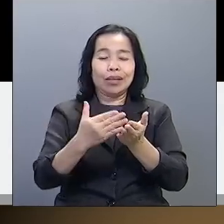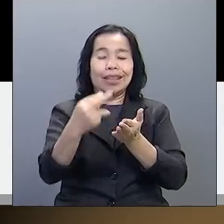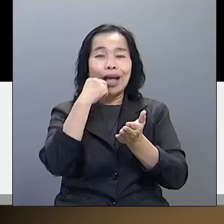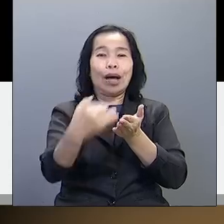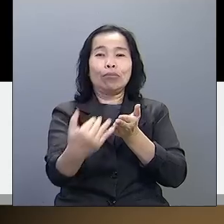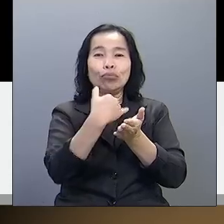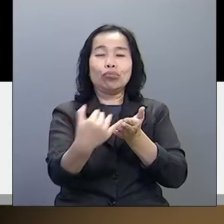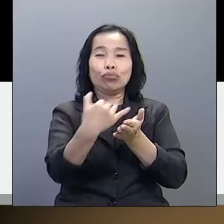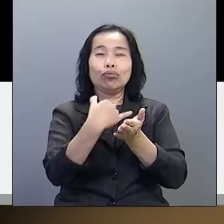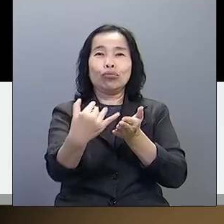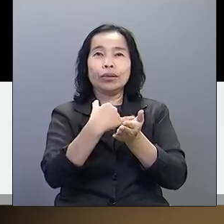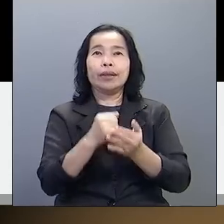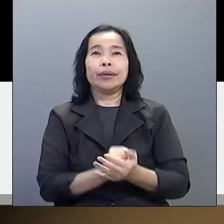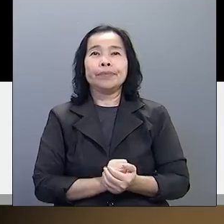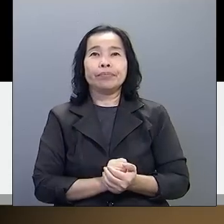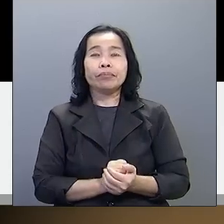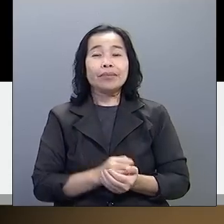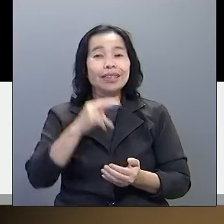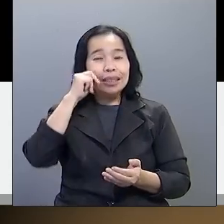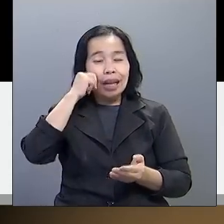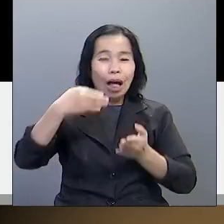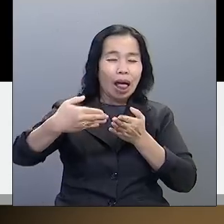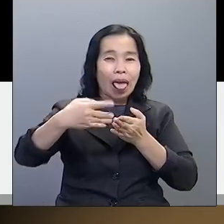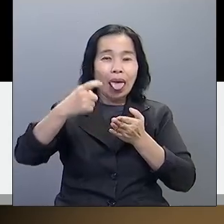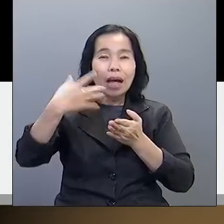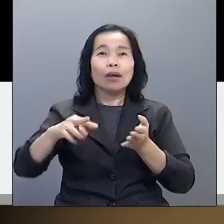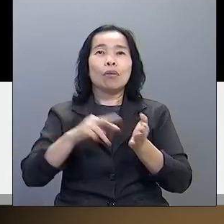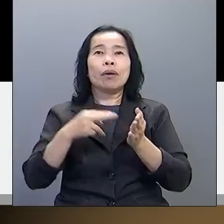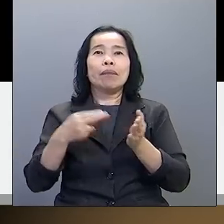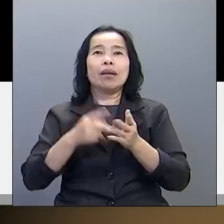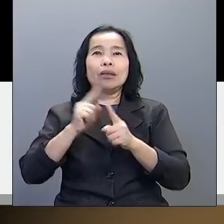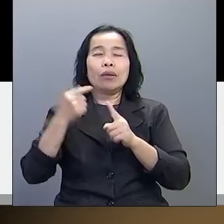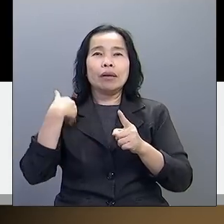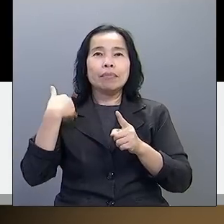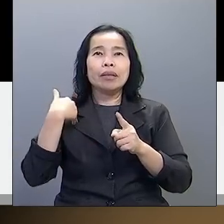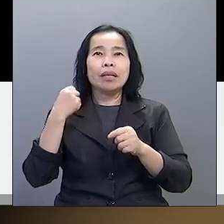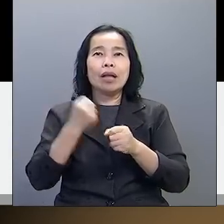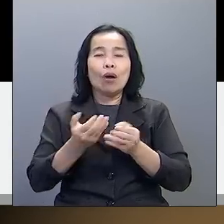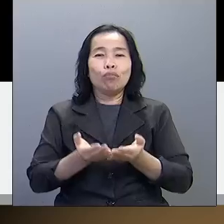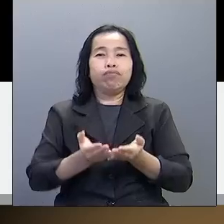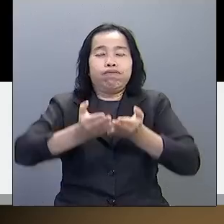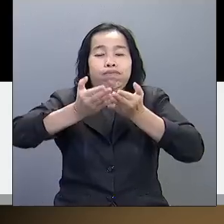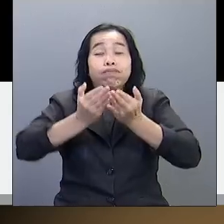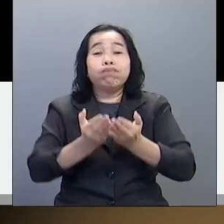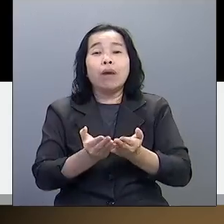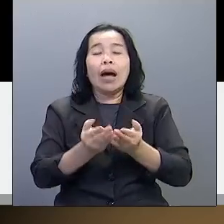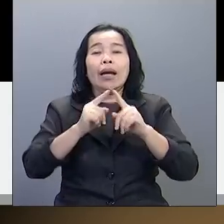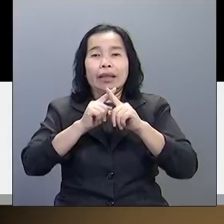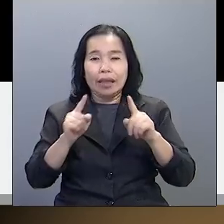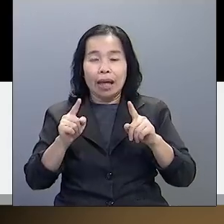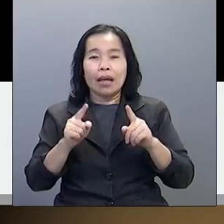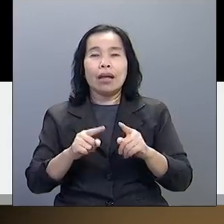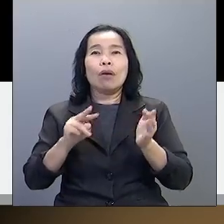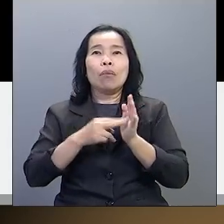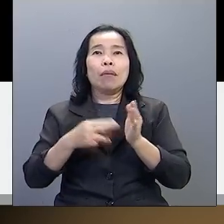ค่ะเมื่อสู้กับน้ำไม่ได้จะใช้การผนึกน้ำเพื่อลอยตัวให้อยู่บนน้ำได้แต่ปรากฏว่าน้